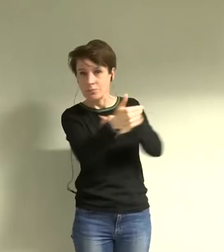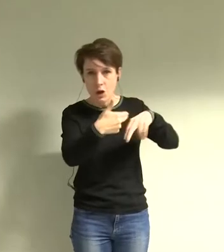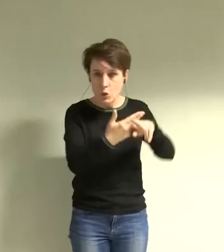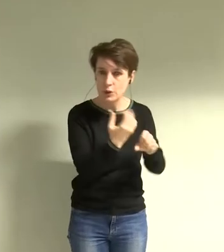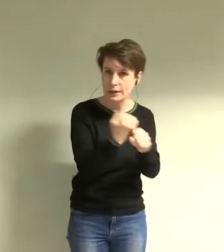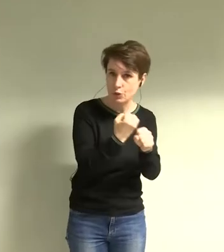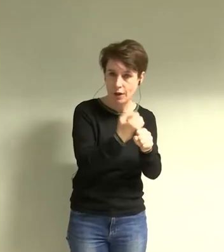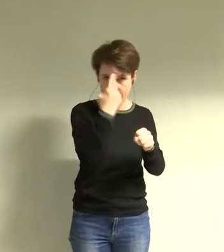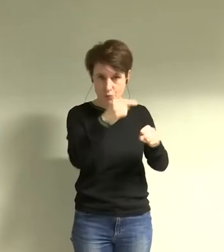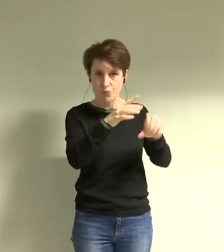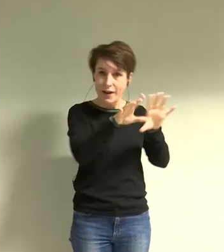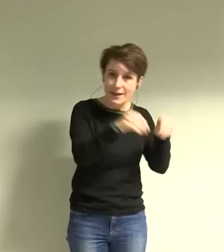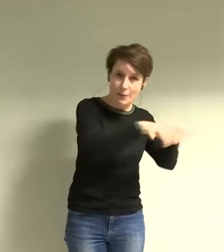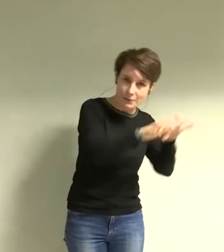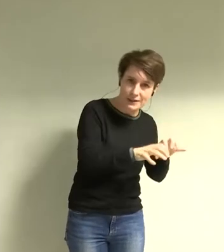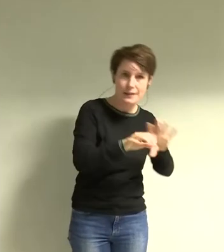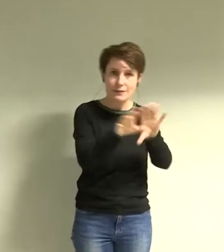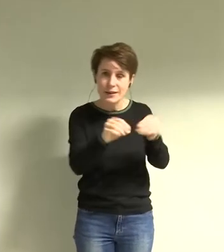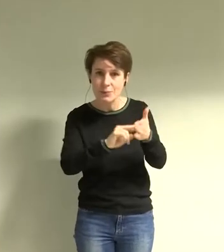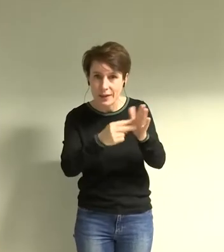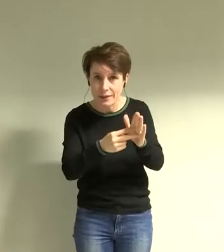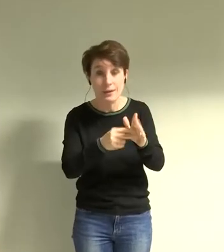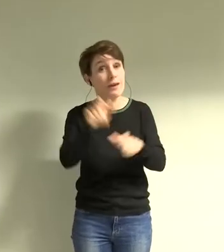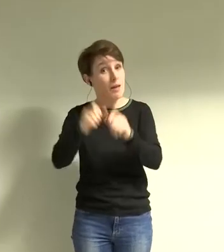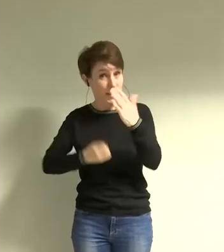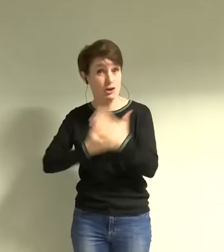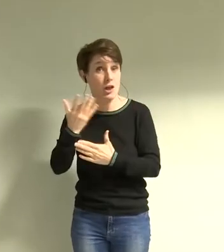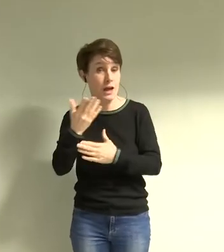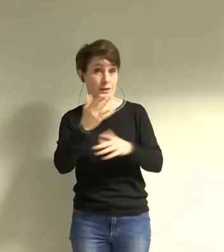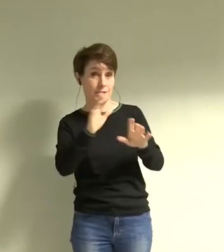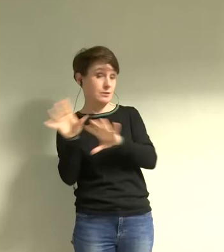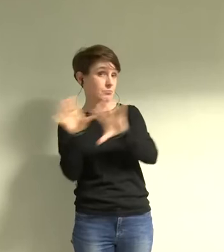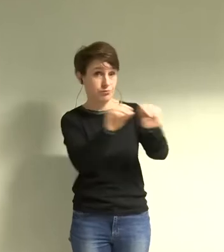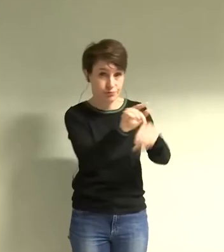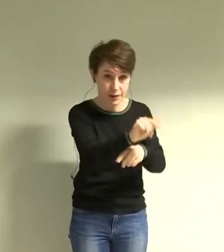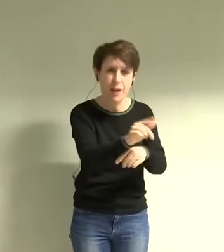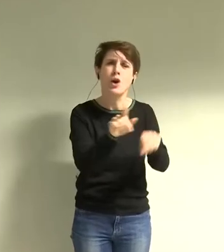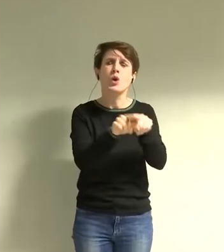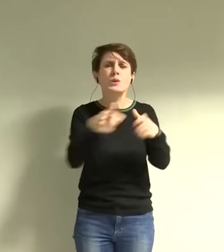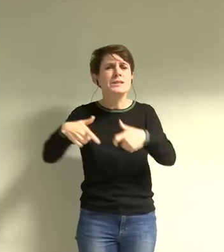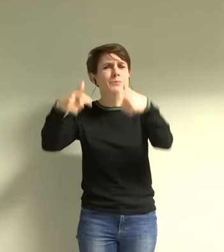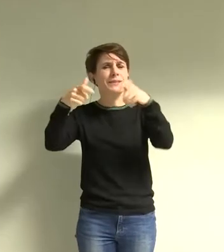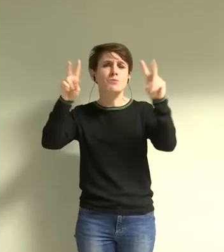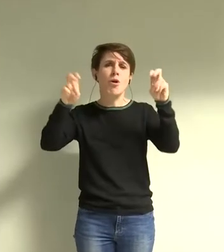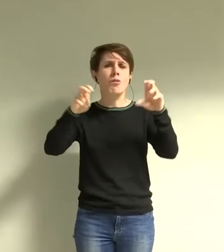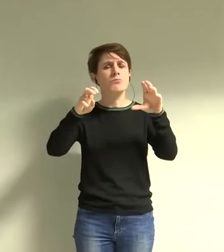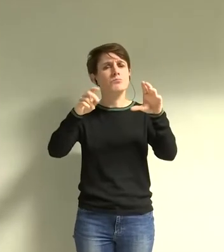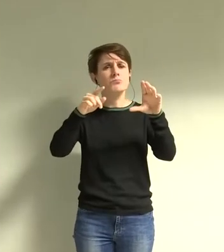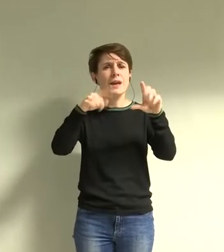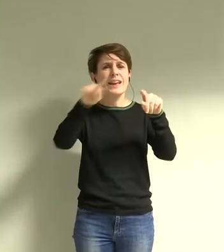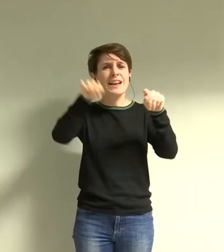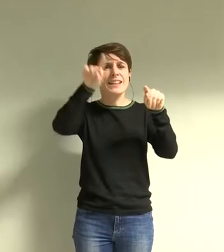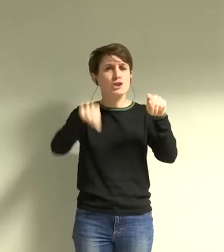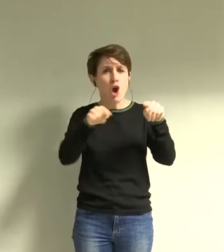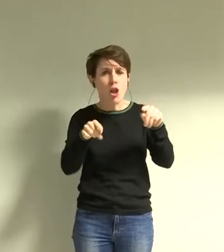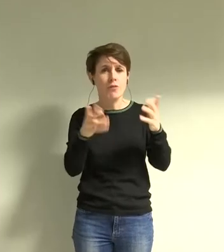administrative technique les artistes ainsi que le bâtiment de la clé de sol permettant l'accompagnement d'artistes émergents est